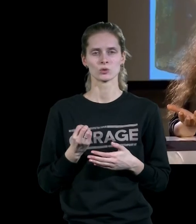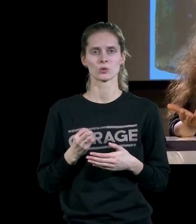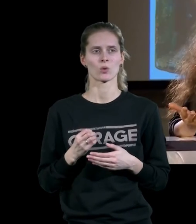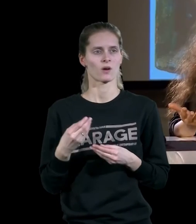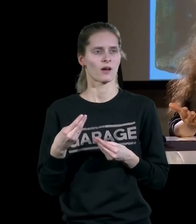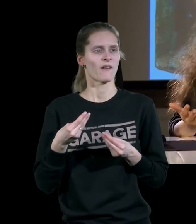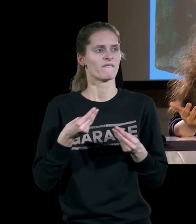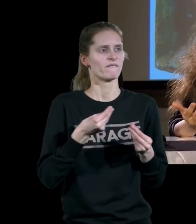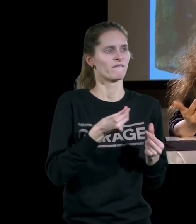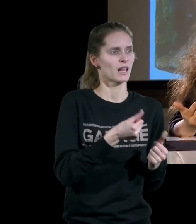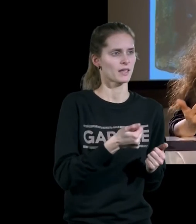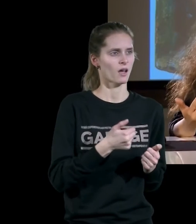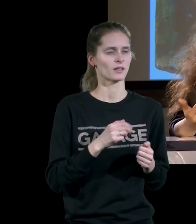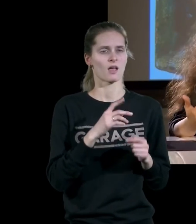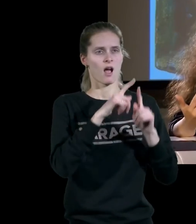которая называется интерьеры.